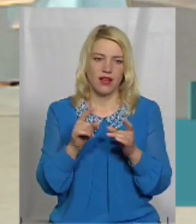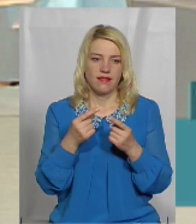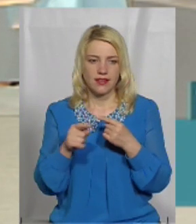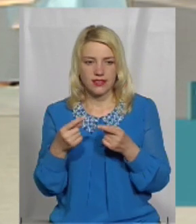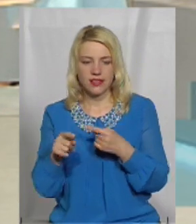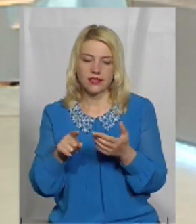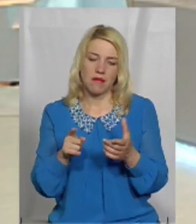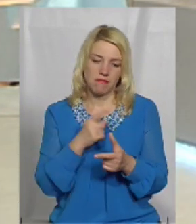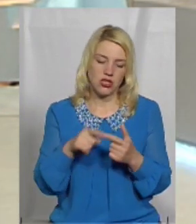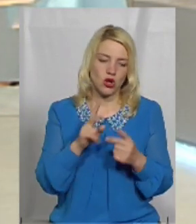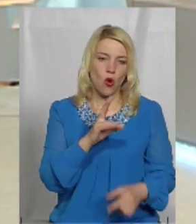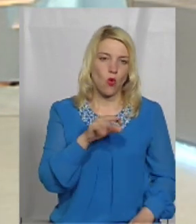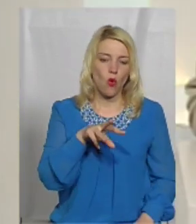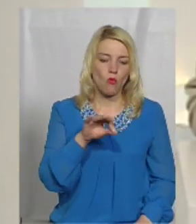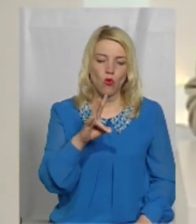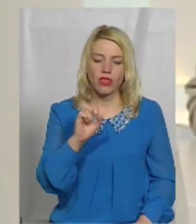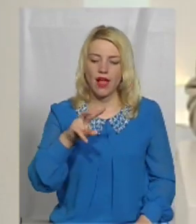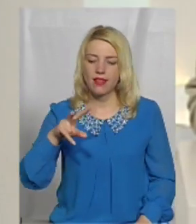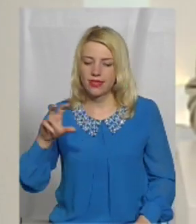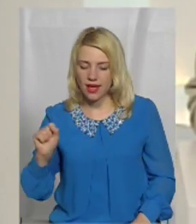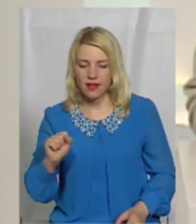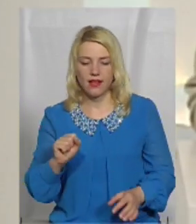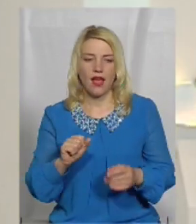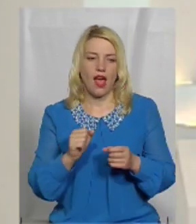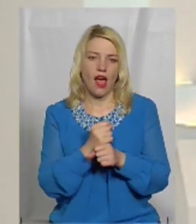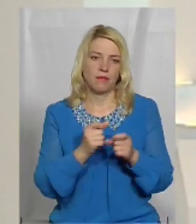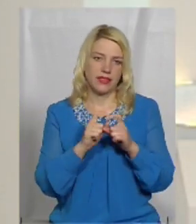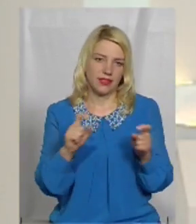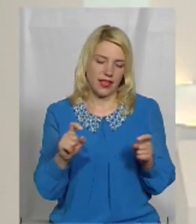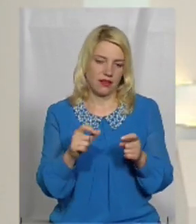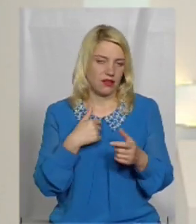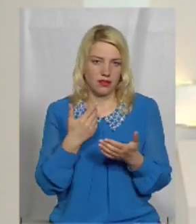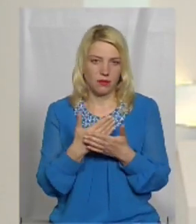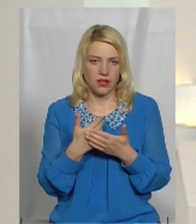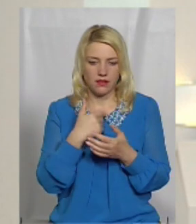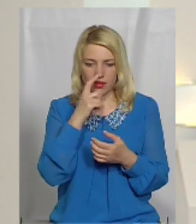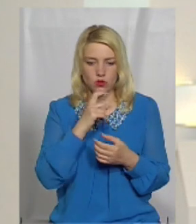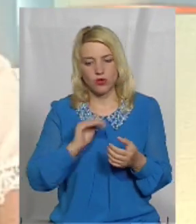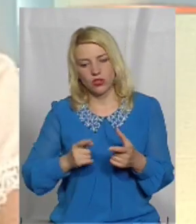всіми іншими? Просто я не розумію. Ну, це